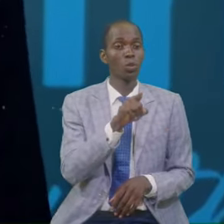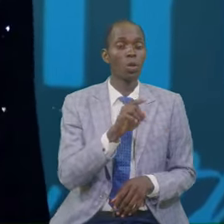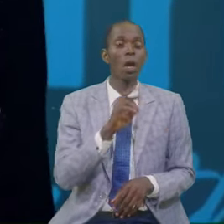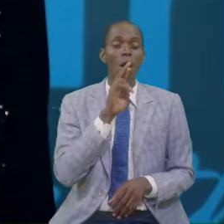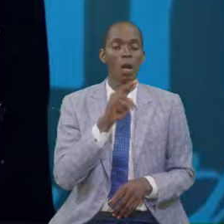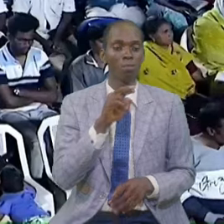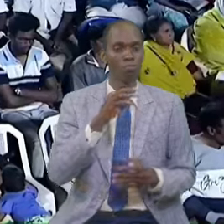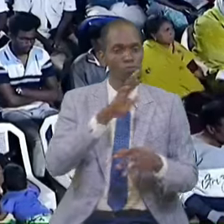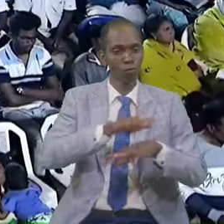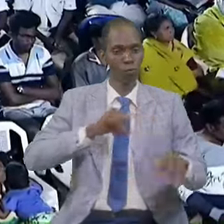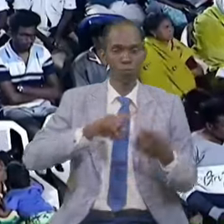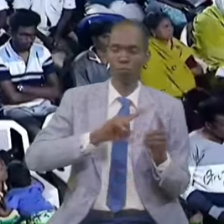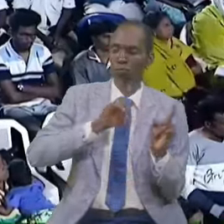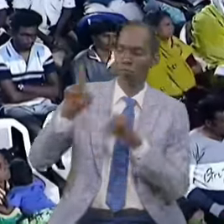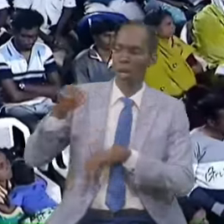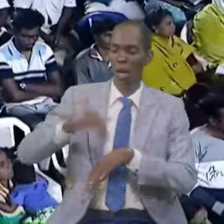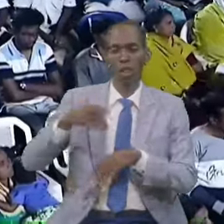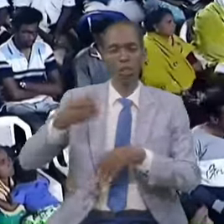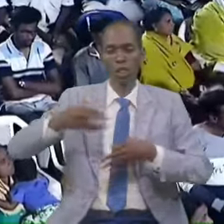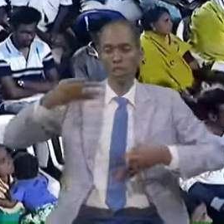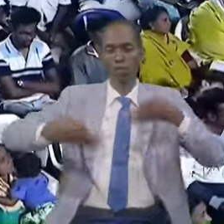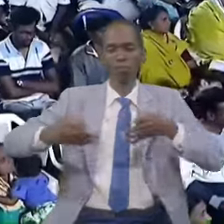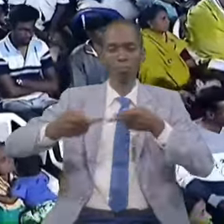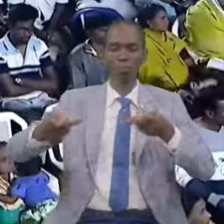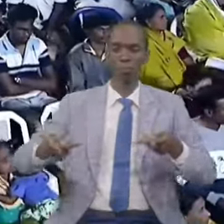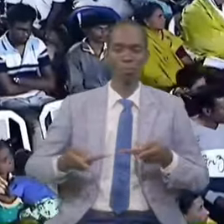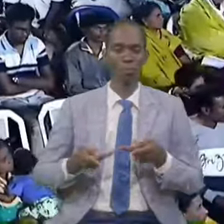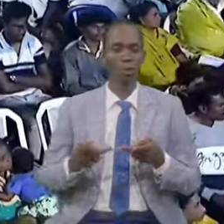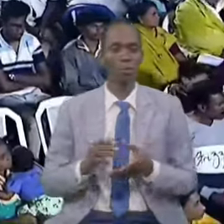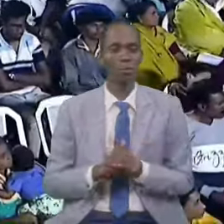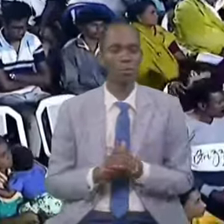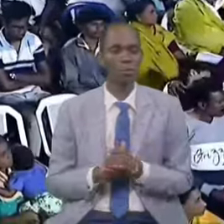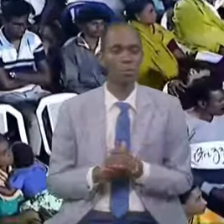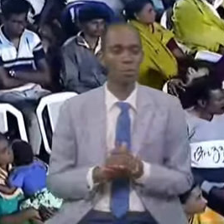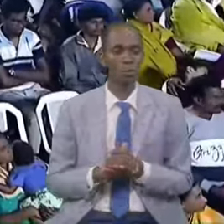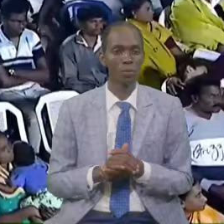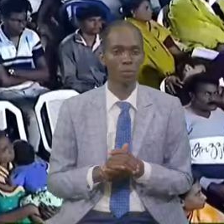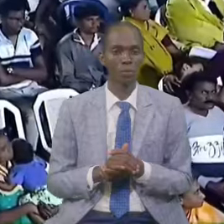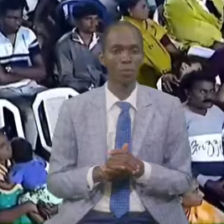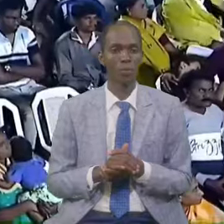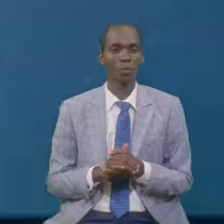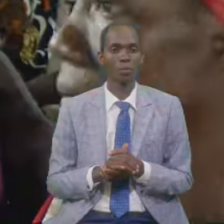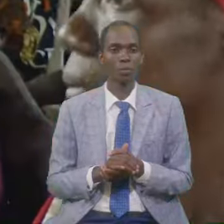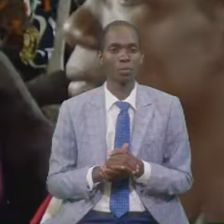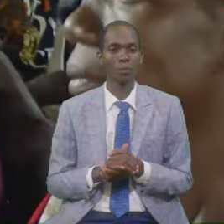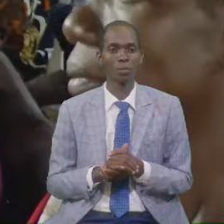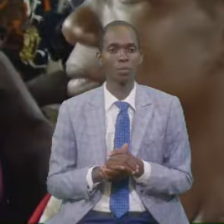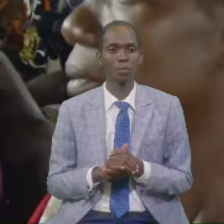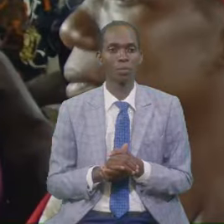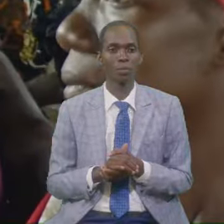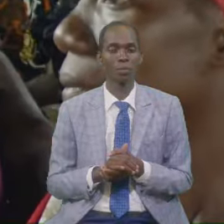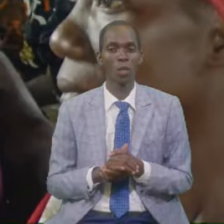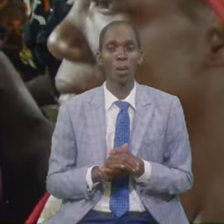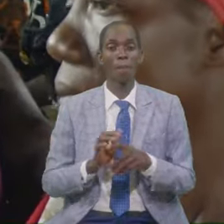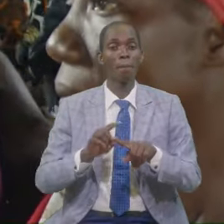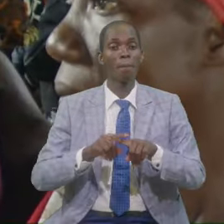station. ఇదిగో నీవు న్యాయాధిపతి యొక్కకు వెళ్ళాలి, తీర్పు పొందాలని ఆ ప్రాసిక్యూటర్ చెప్పినట్లుగా చెప్తుంటాడు. బట్ నౌ